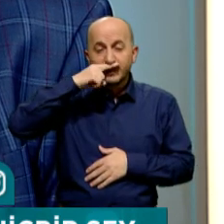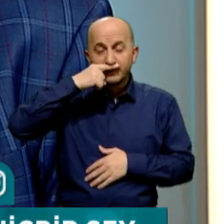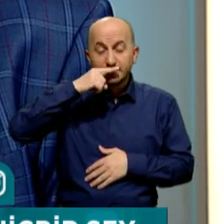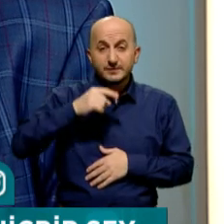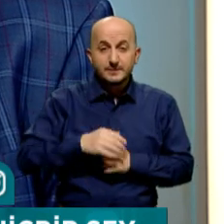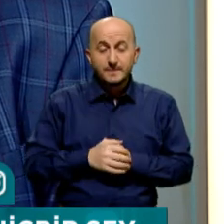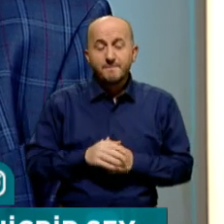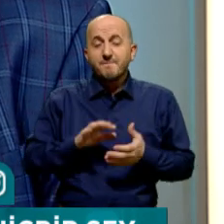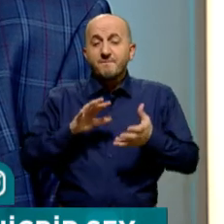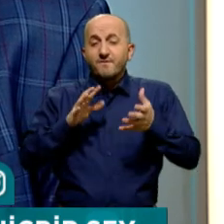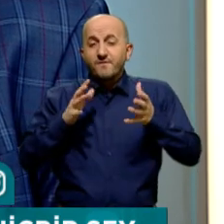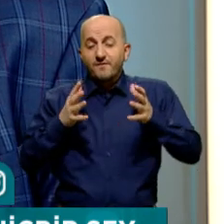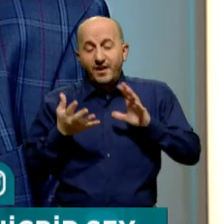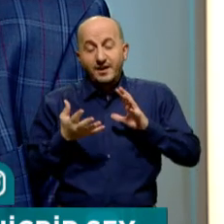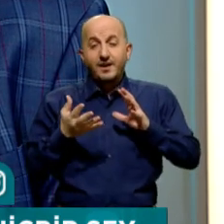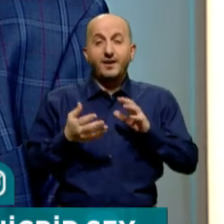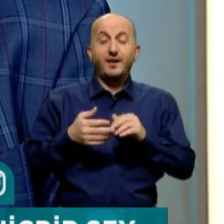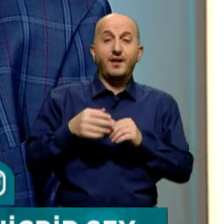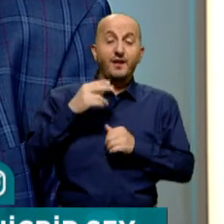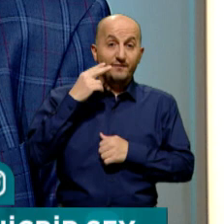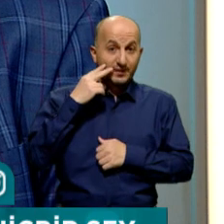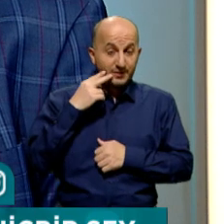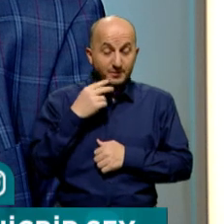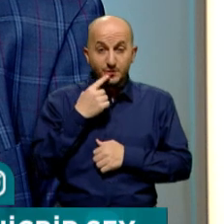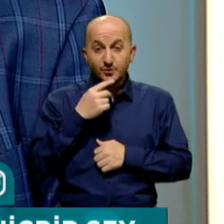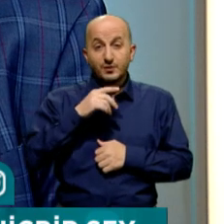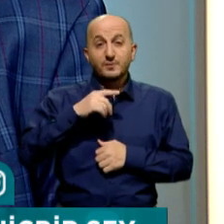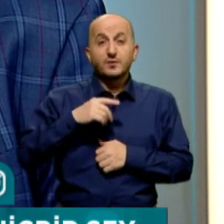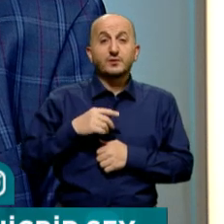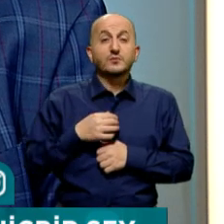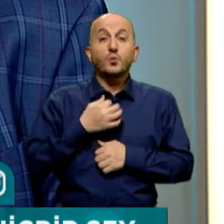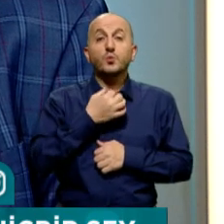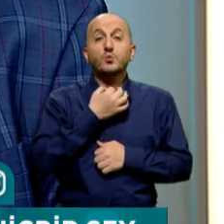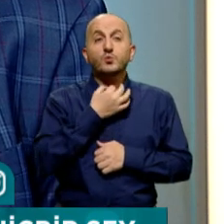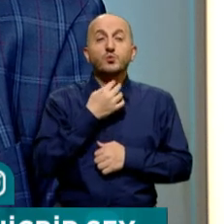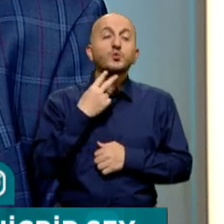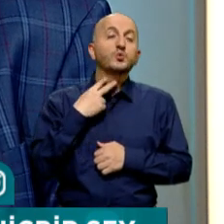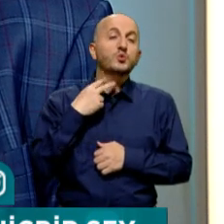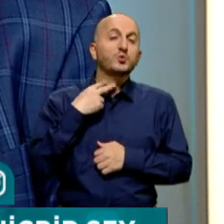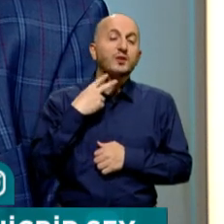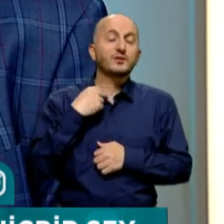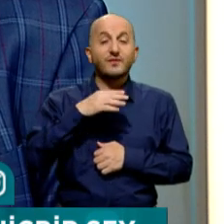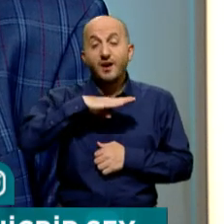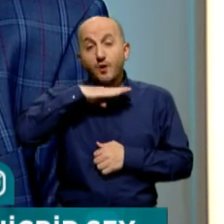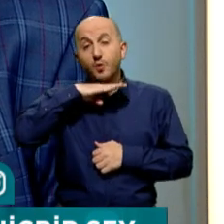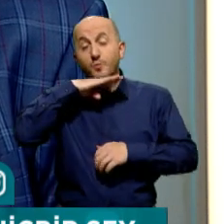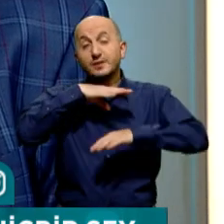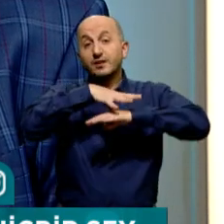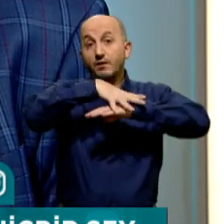Afrika'nın veya efendime söyleyeyim bu Rusya'nın diyelim veya Avrupa'nın